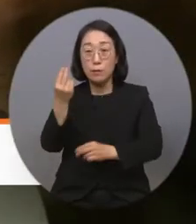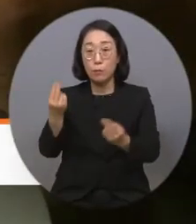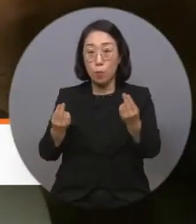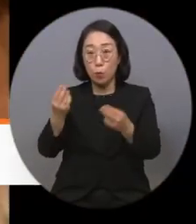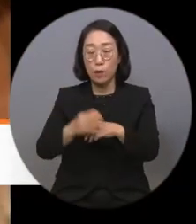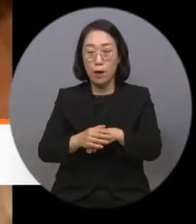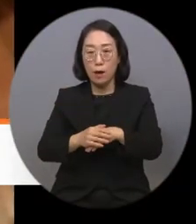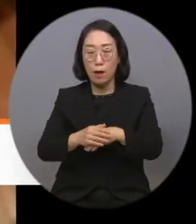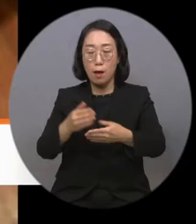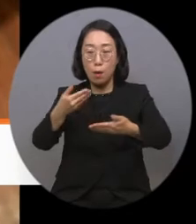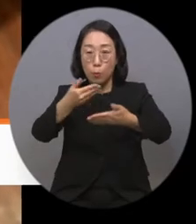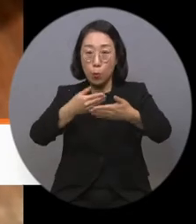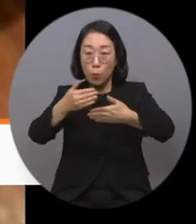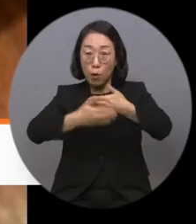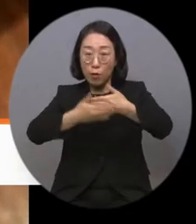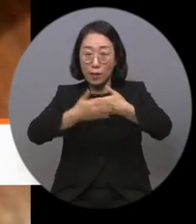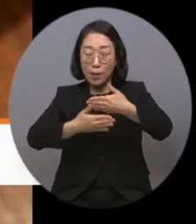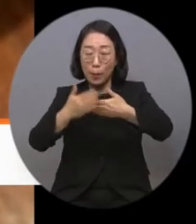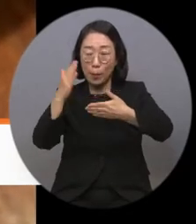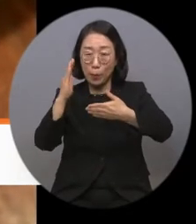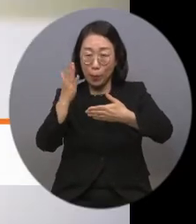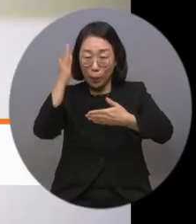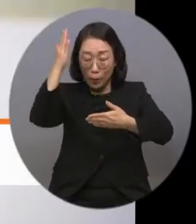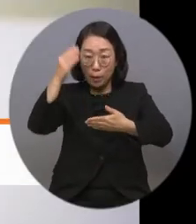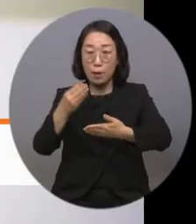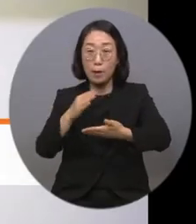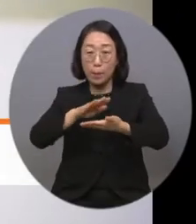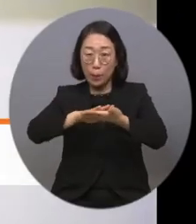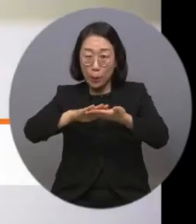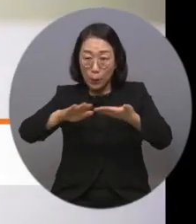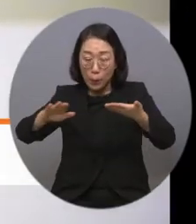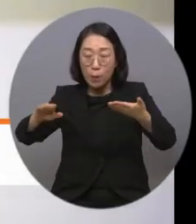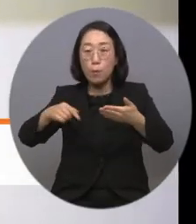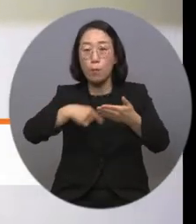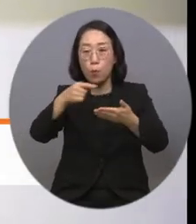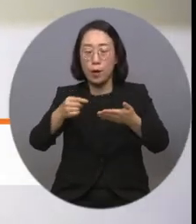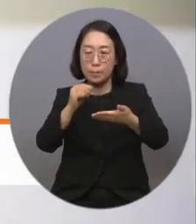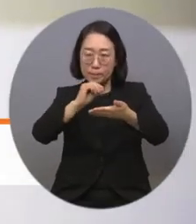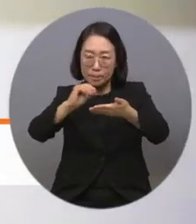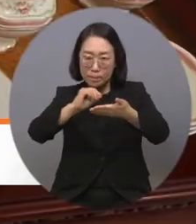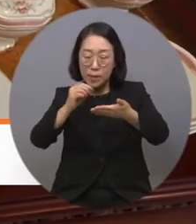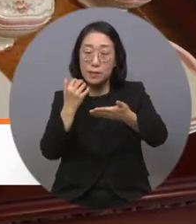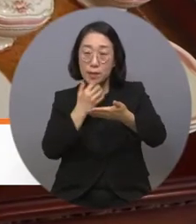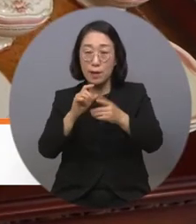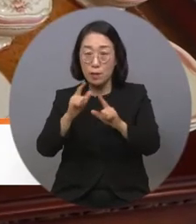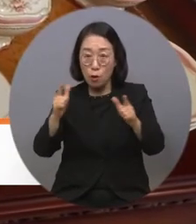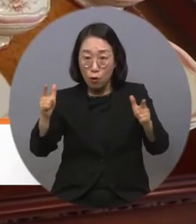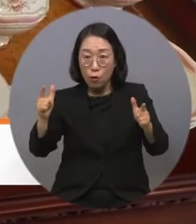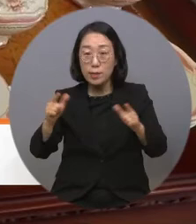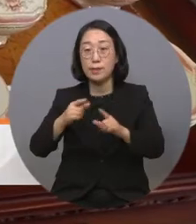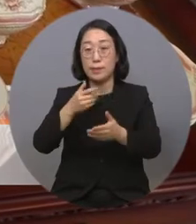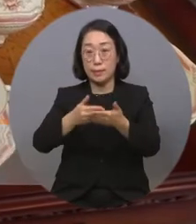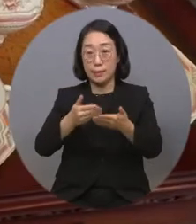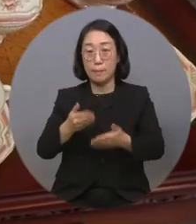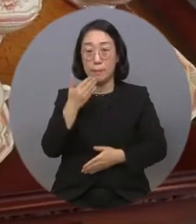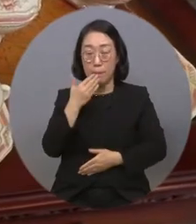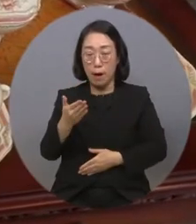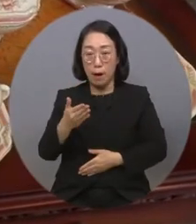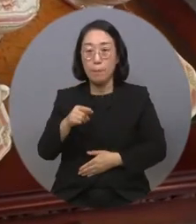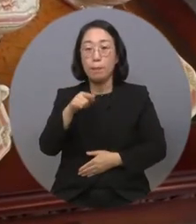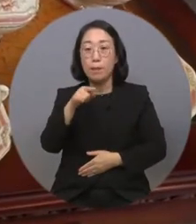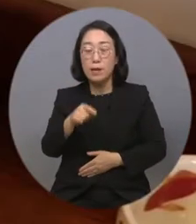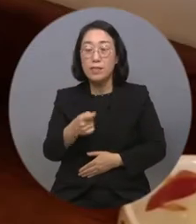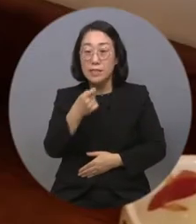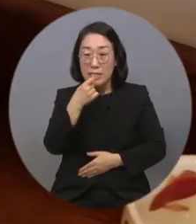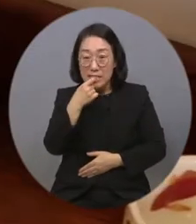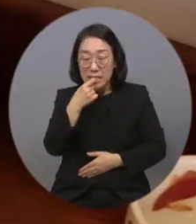표면이 곱고 강한 백자에 형형색색 그림을 표현하는 포슬린 아트. 포슬린 공예는 백자로